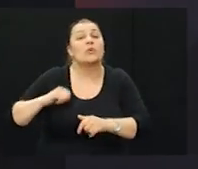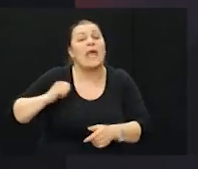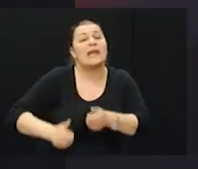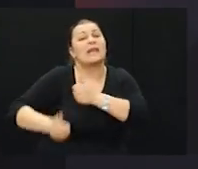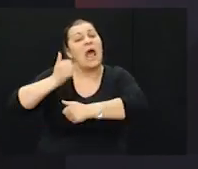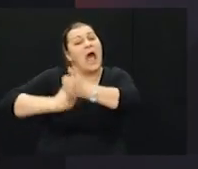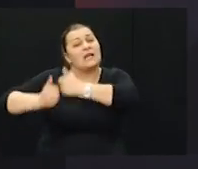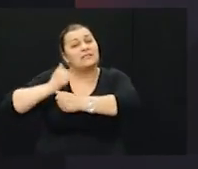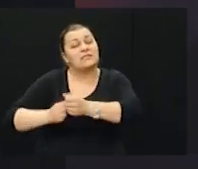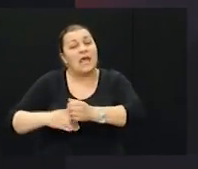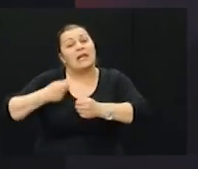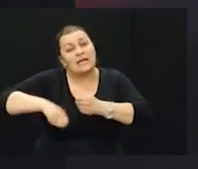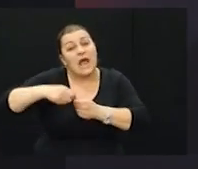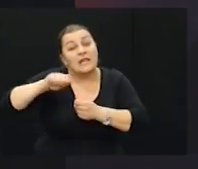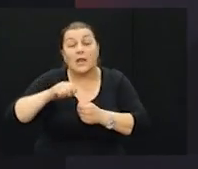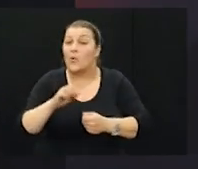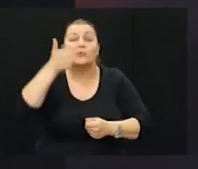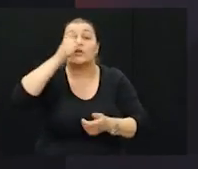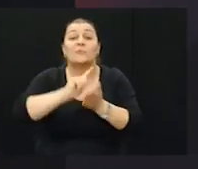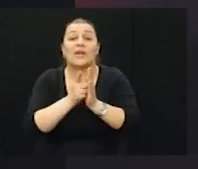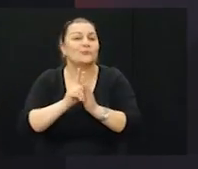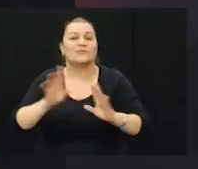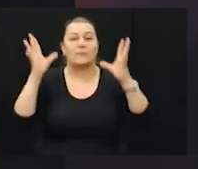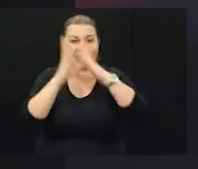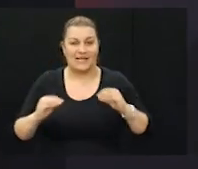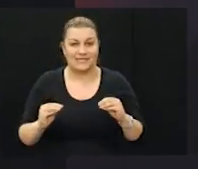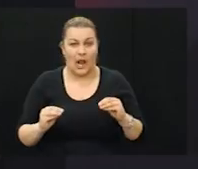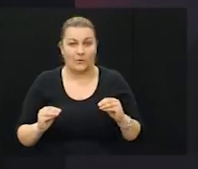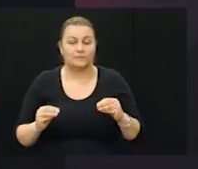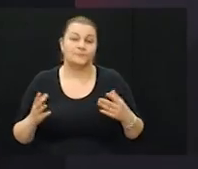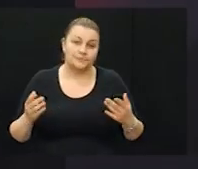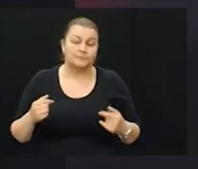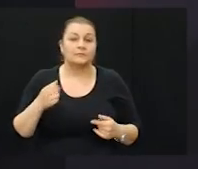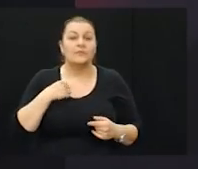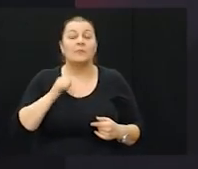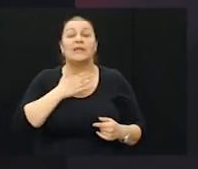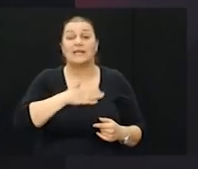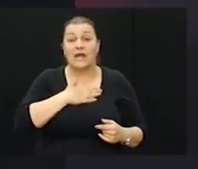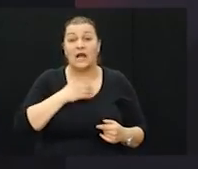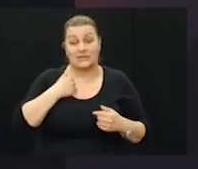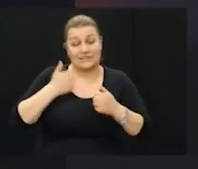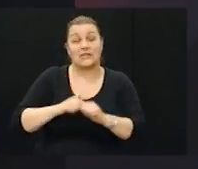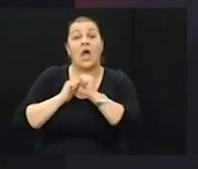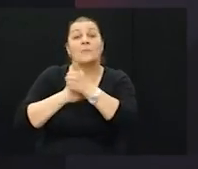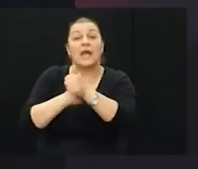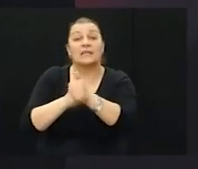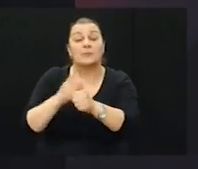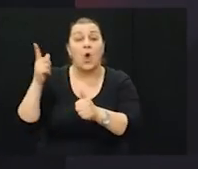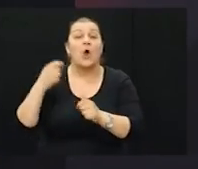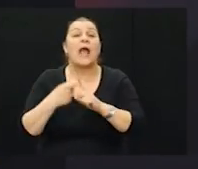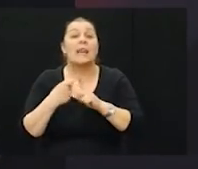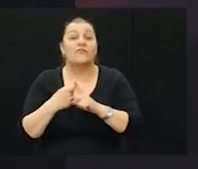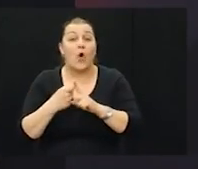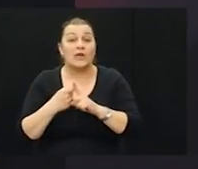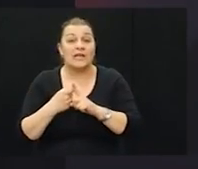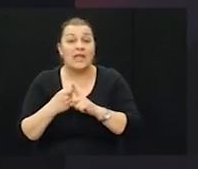krajini gradile stotine godina bi nestalo u jednom trenutku. Drago mi je da sada pratim određena događanja u Kaliforniji gdje je jedna